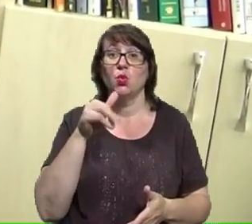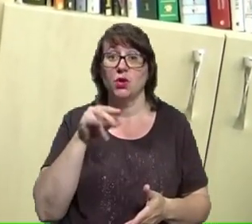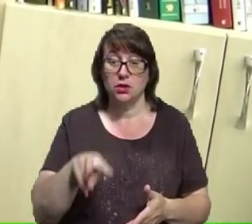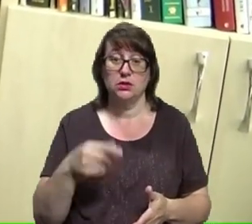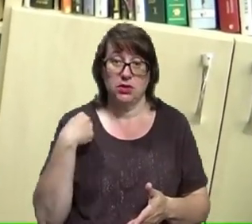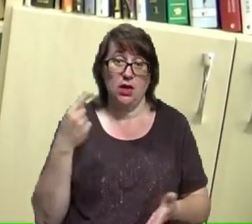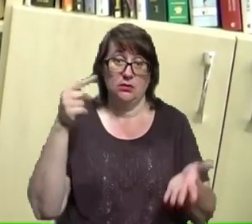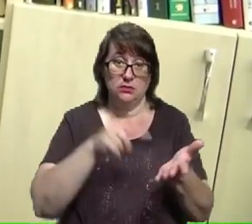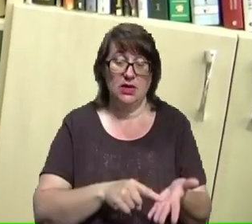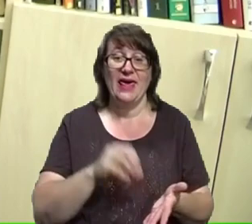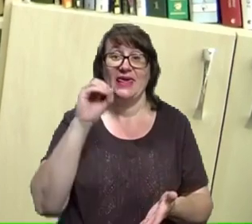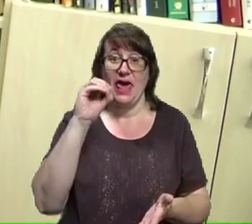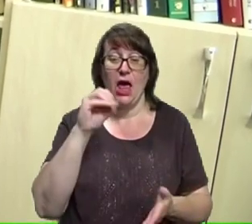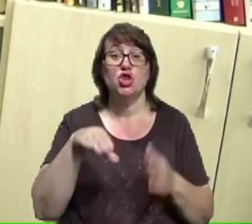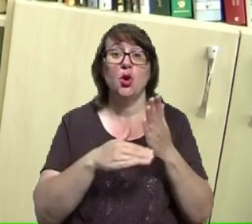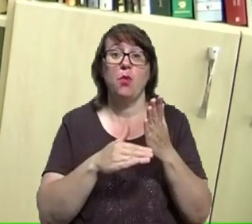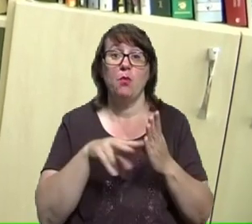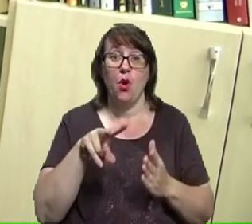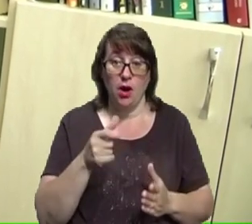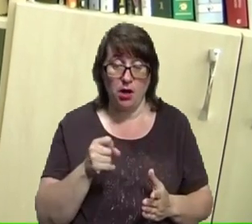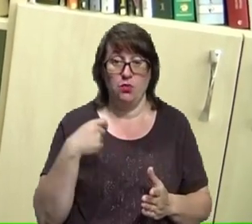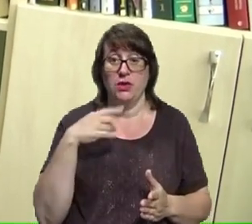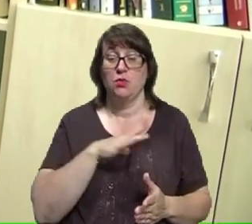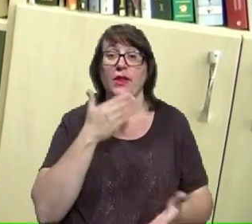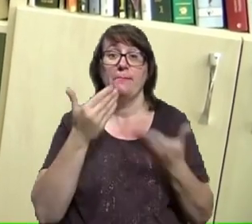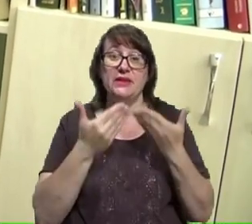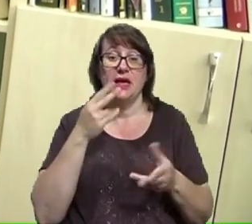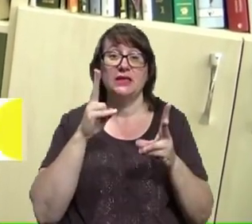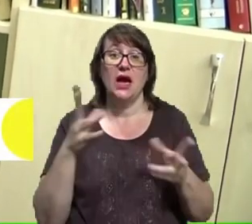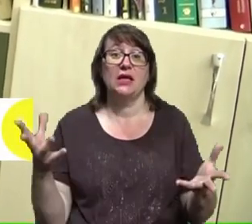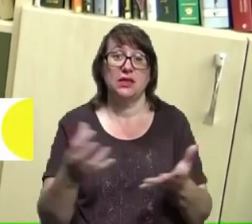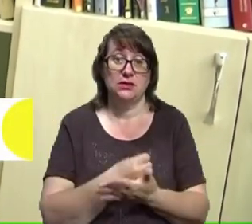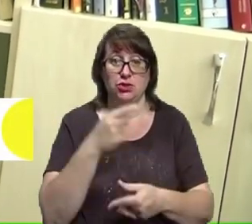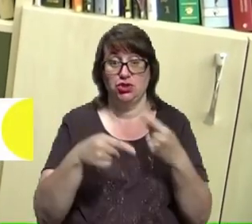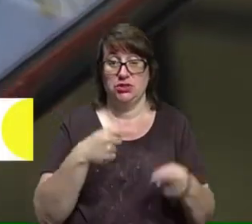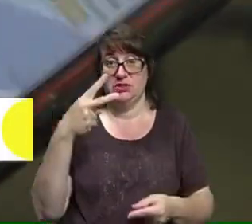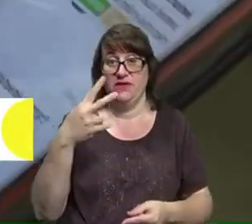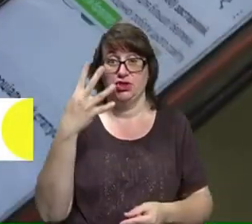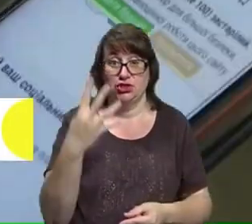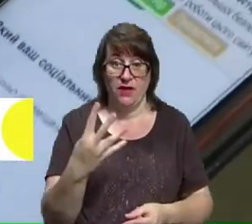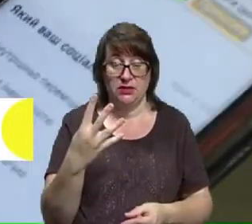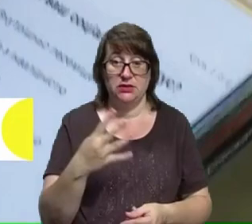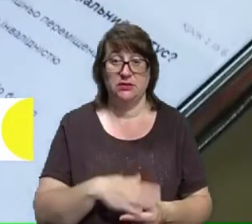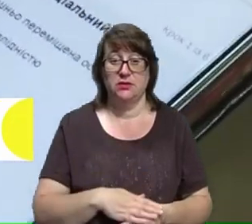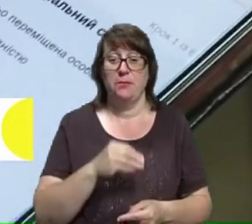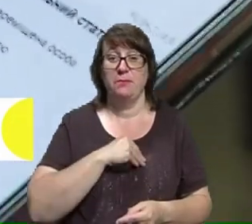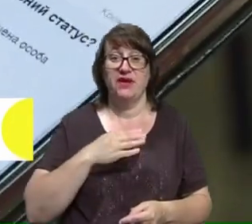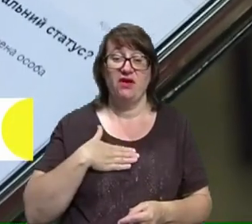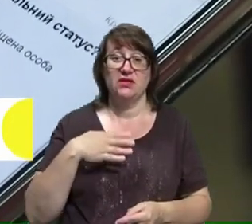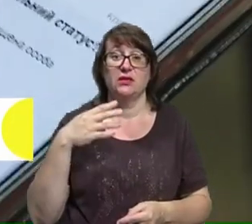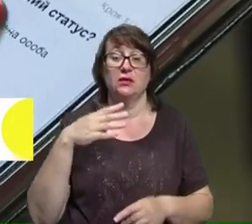«Є-допомога». Але у мене були питання, як знайти через 24-й «Приватбанк», як